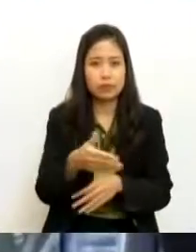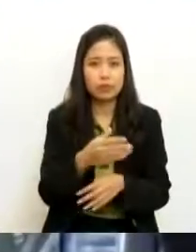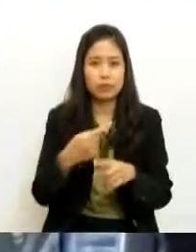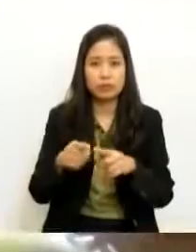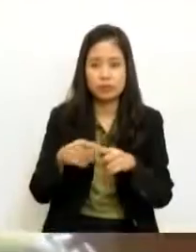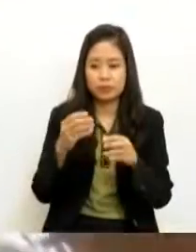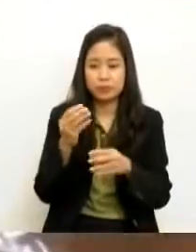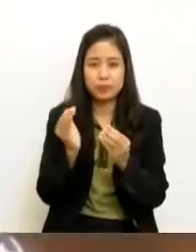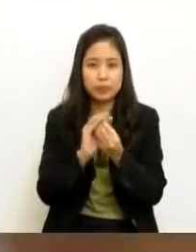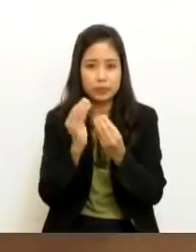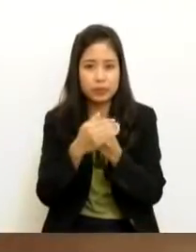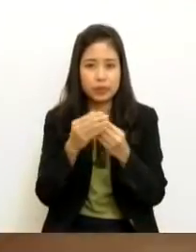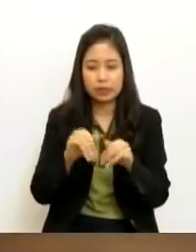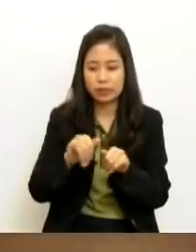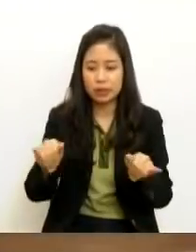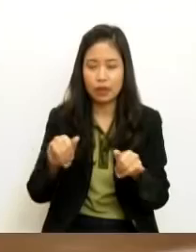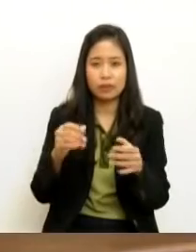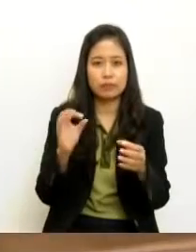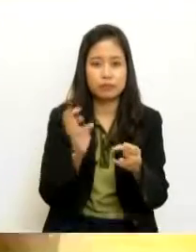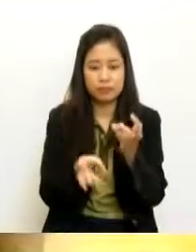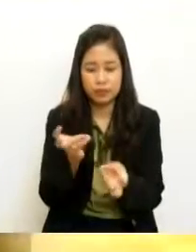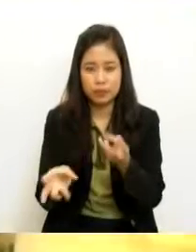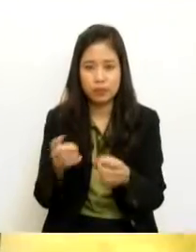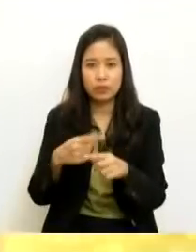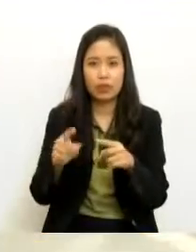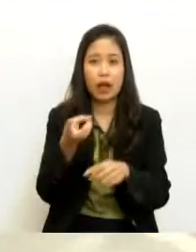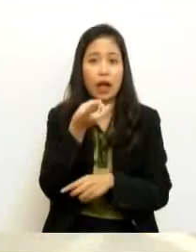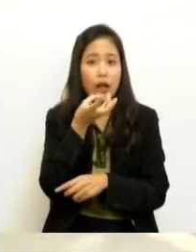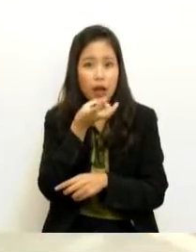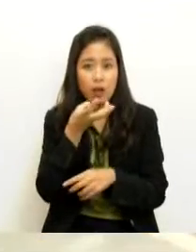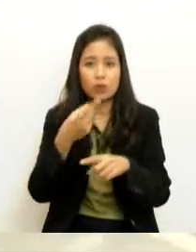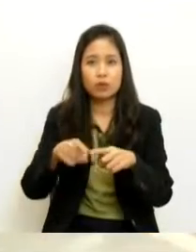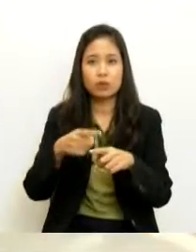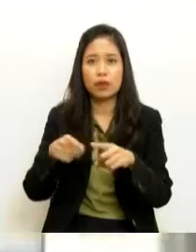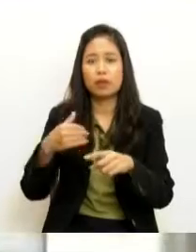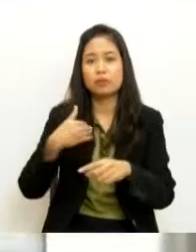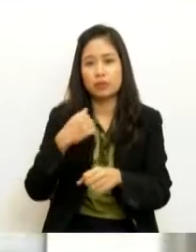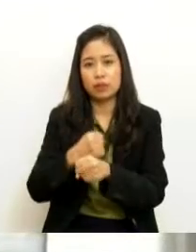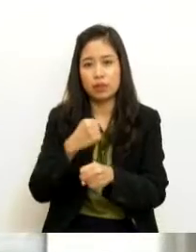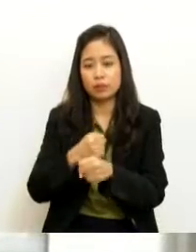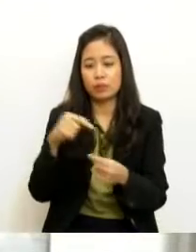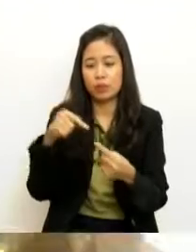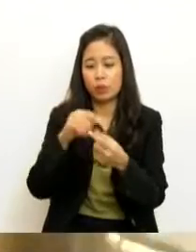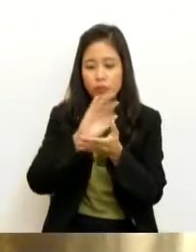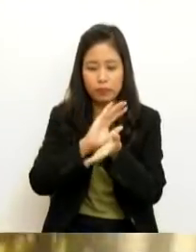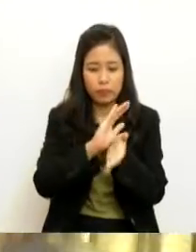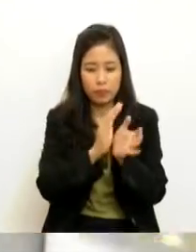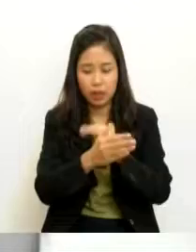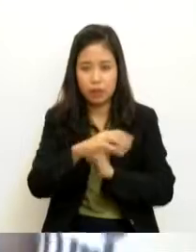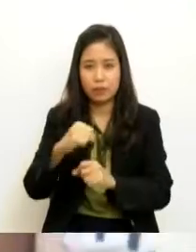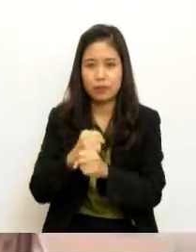พันธุ์พืชให้กับเกษตรกรโดยเฉพาะพันธุ์ข้าวและการนำผลผลิตทางการเกษตรมาแปรรูปเพื่อเพิ่มมูลค่า